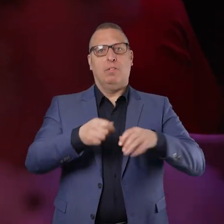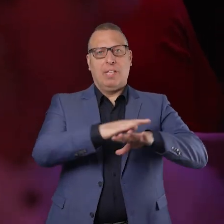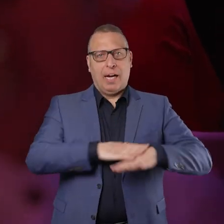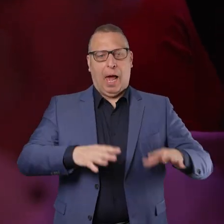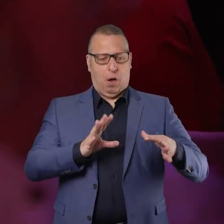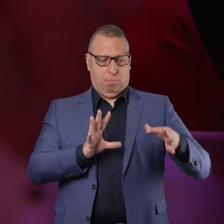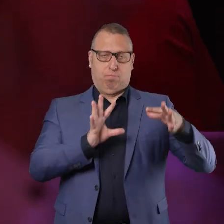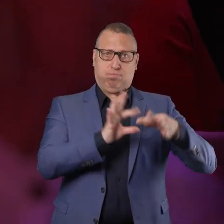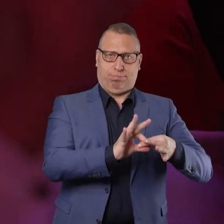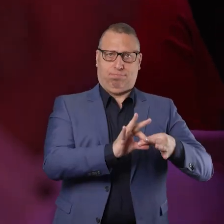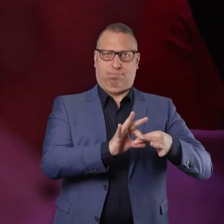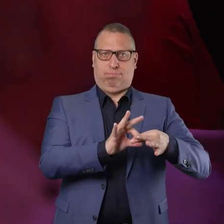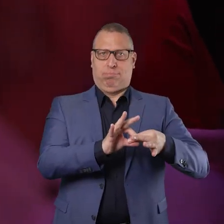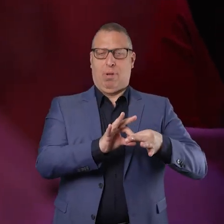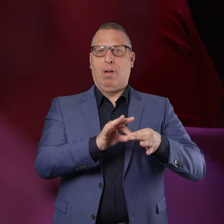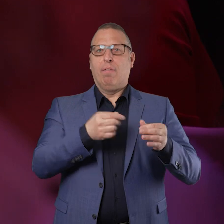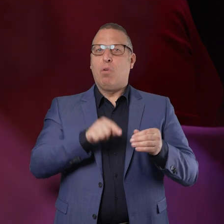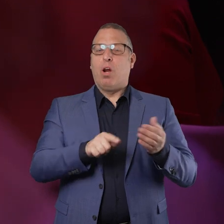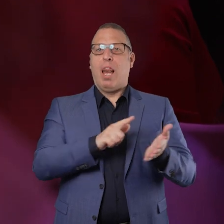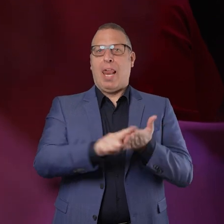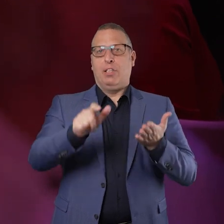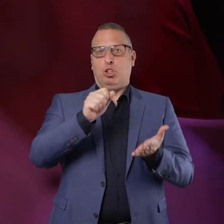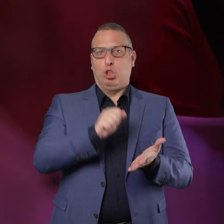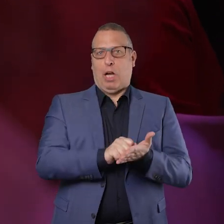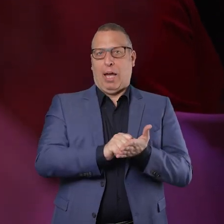Wirtschaftsraum eröffnete sich für Liechtenstein